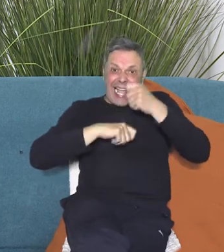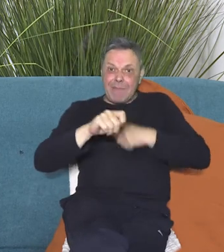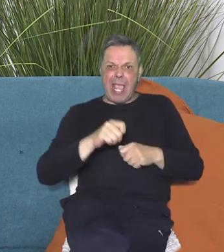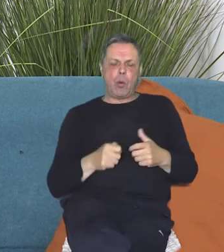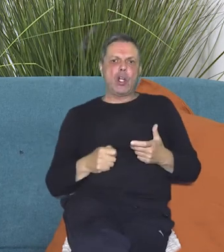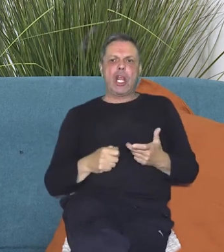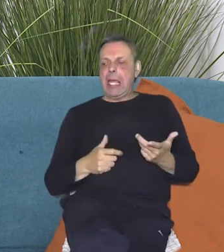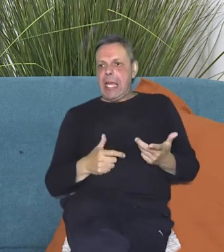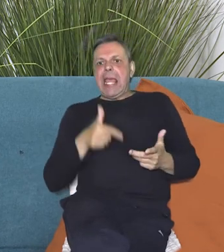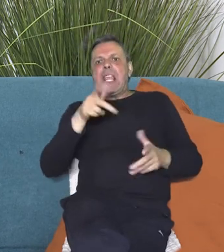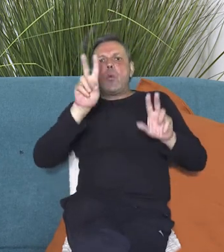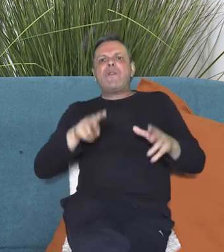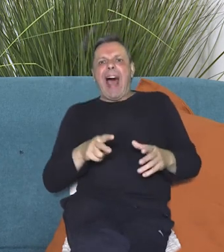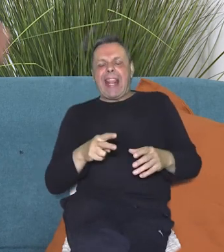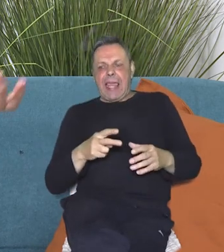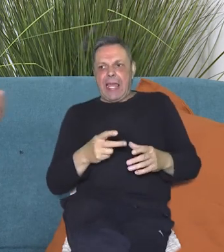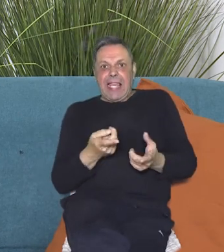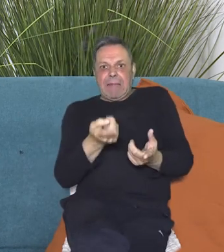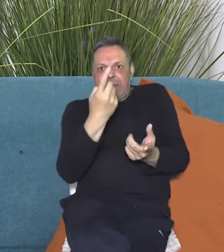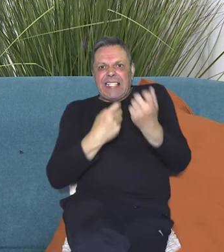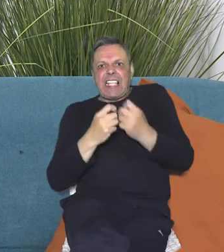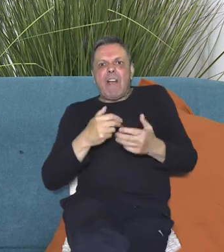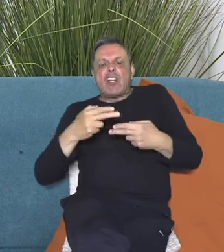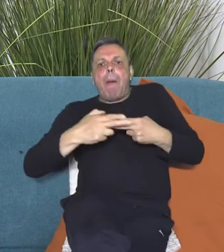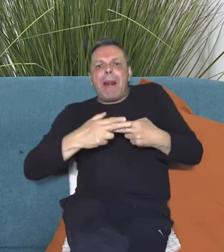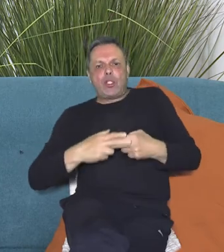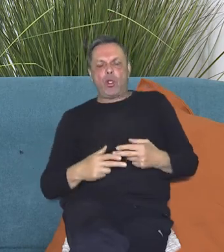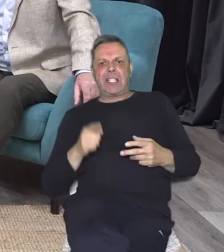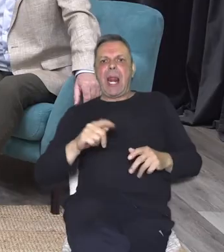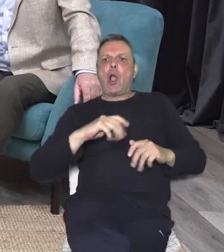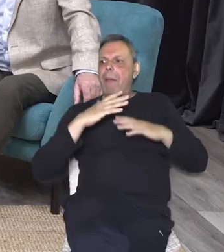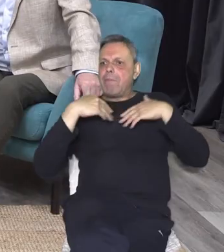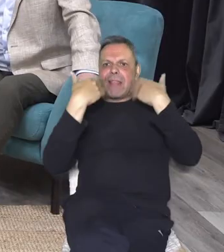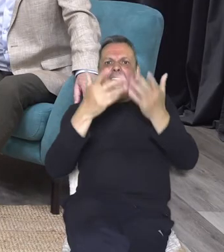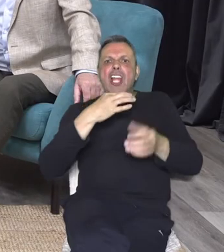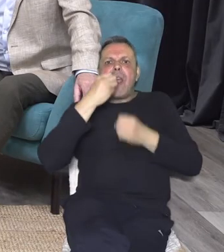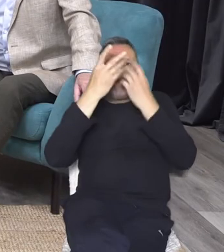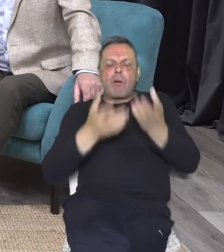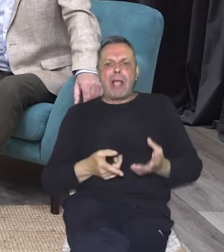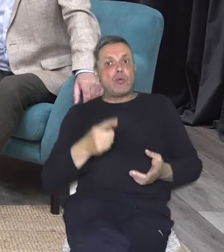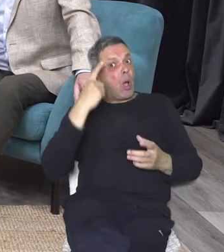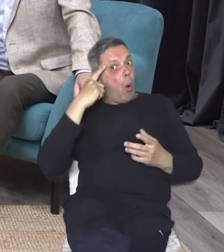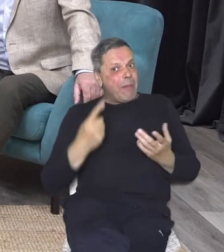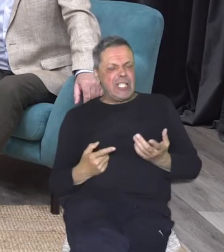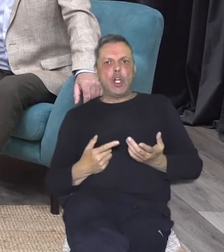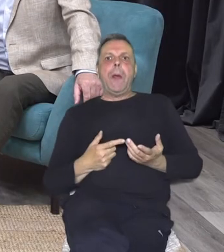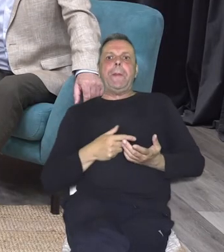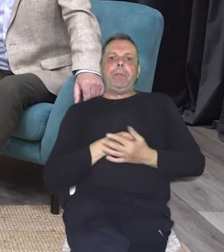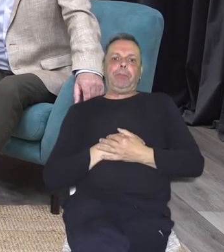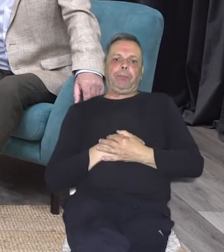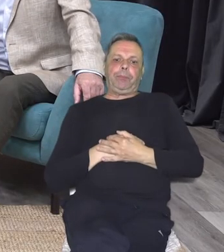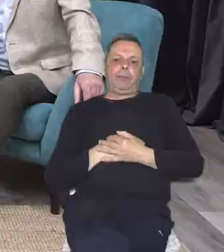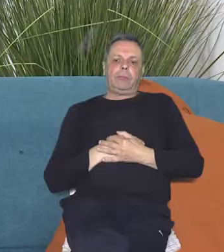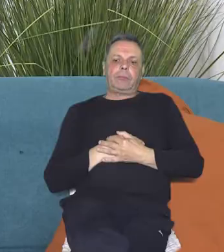razmjenjuješ neku, ti time zapravo etabliraš neku bliskost. Ti nekome povjeravaš neku informaciju za koju misliš da